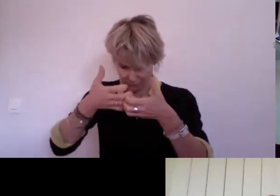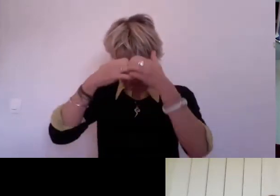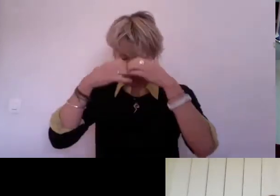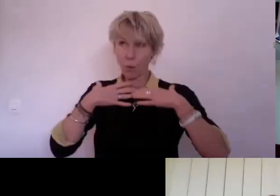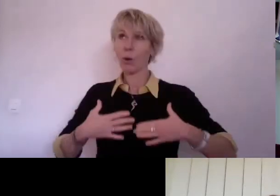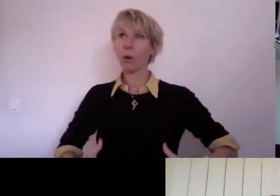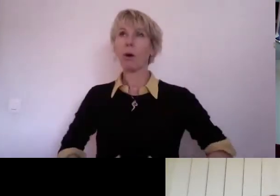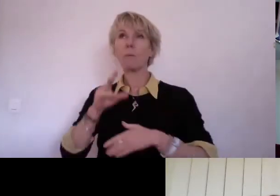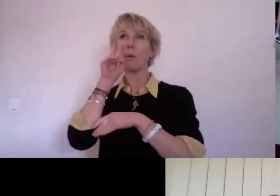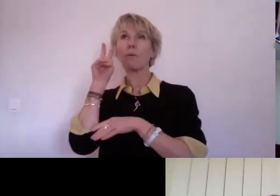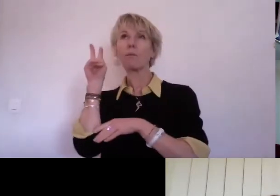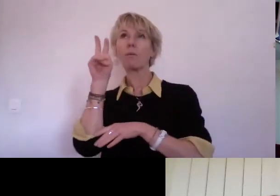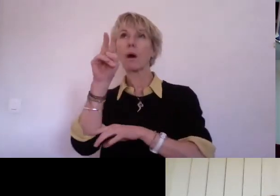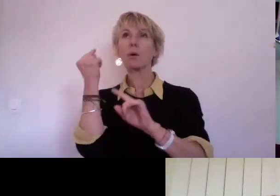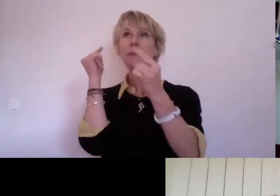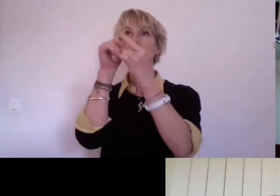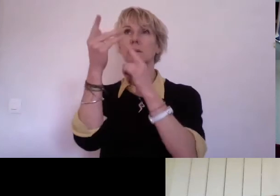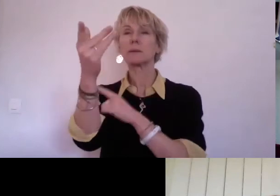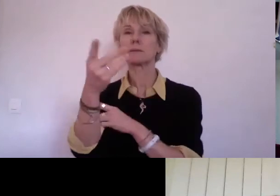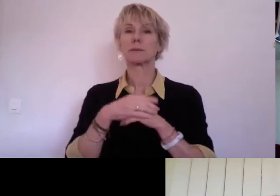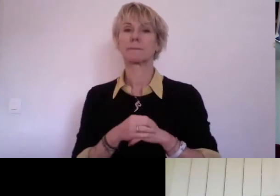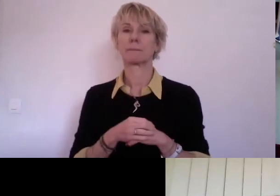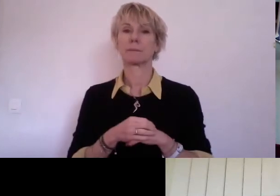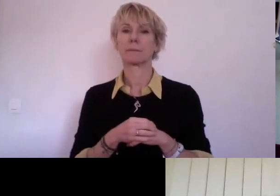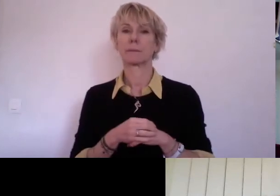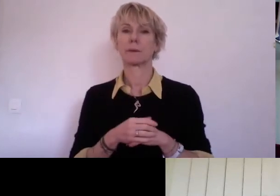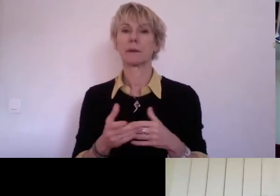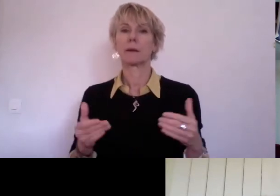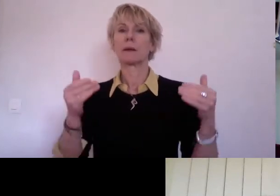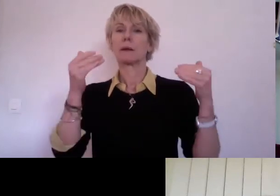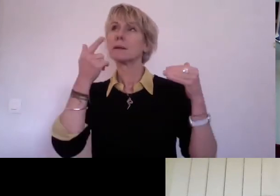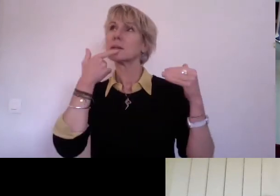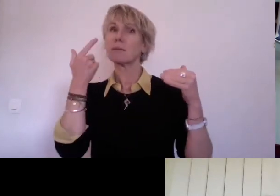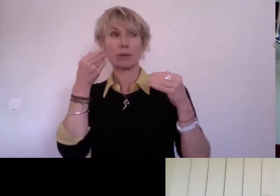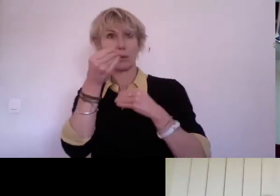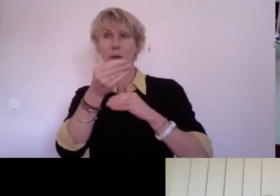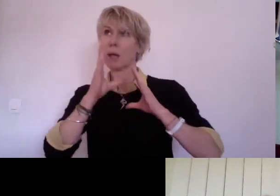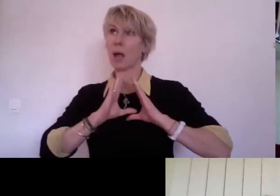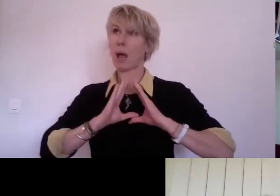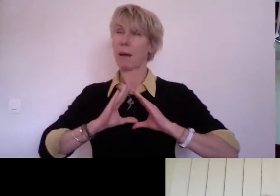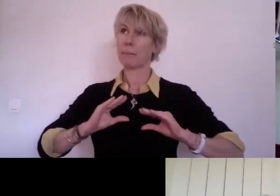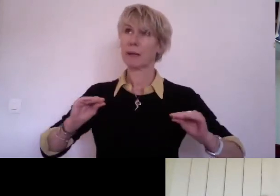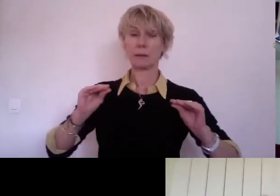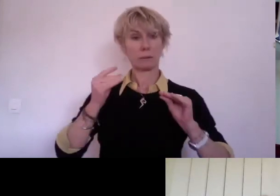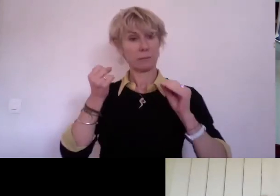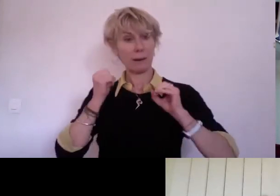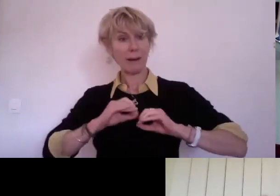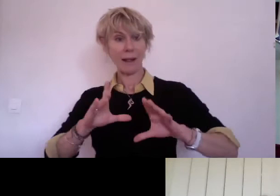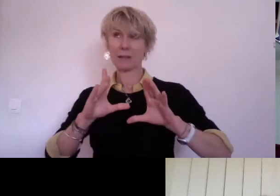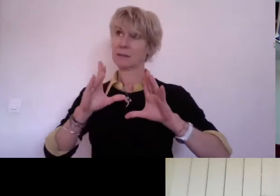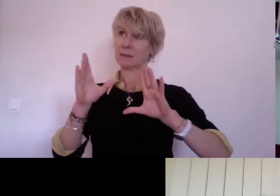la rencontre avec l'œuvre. Elle apaise, elle laisse place à l'expérience sensorielle face à